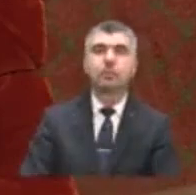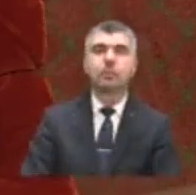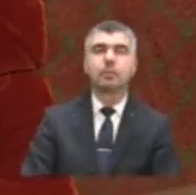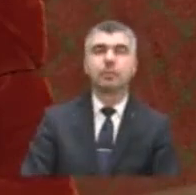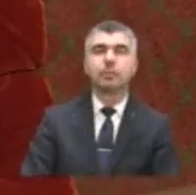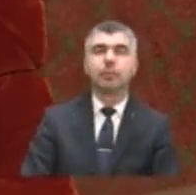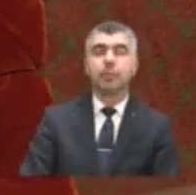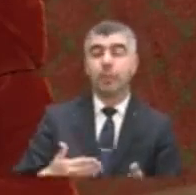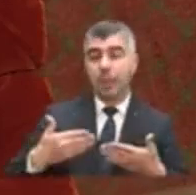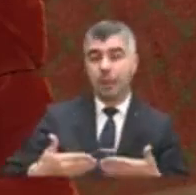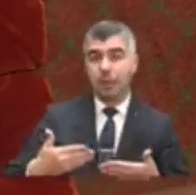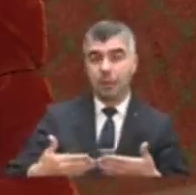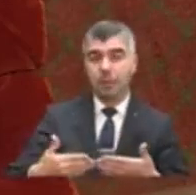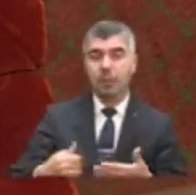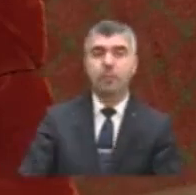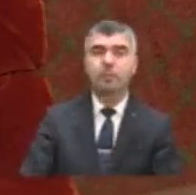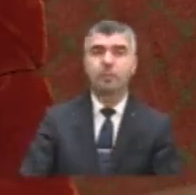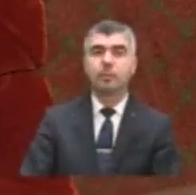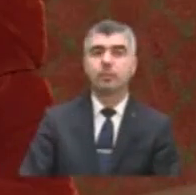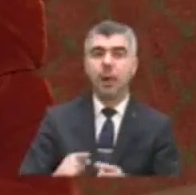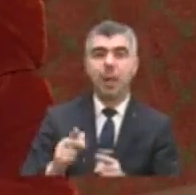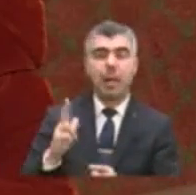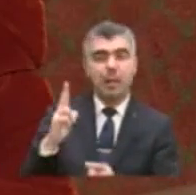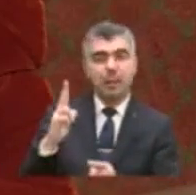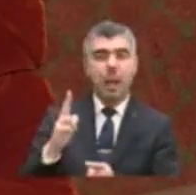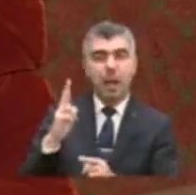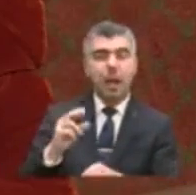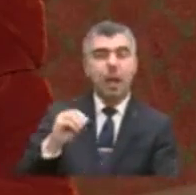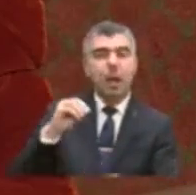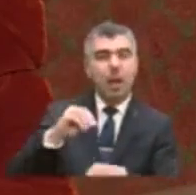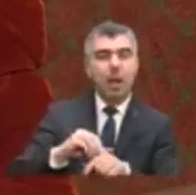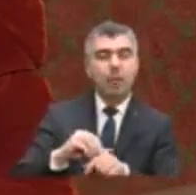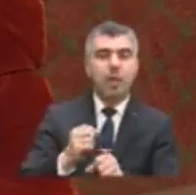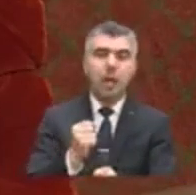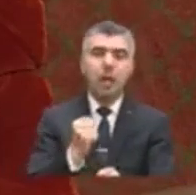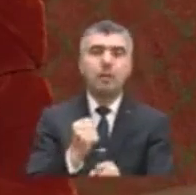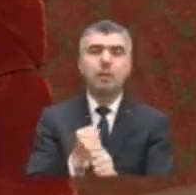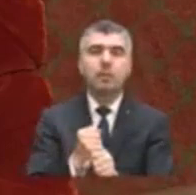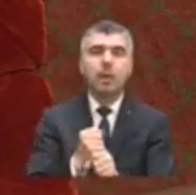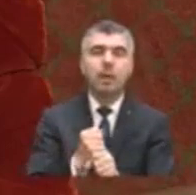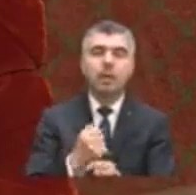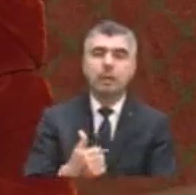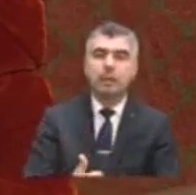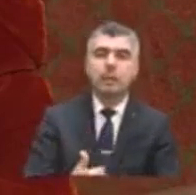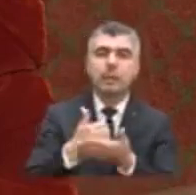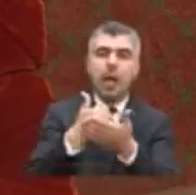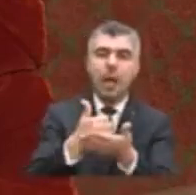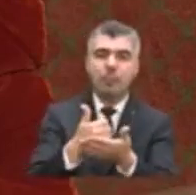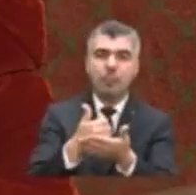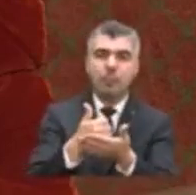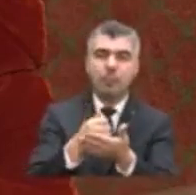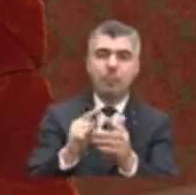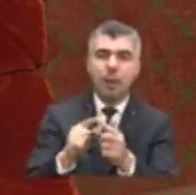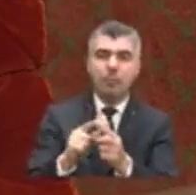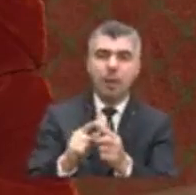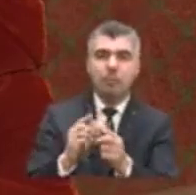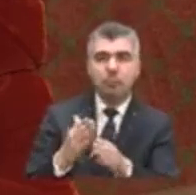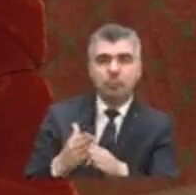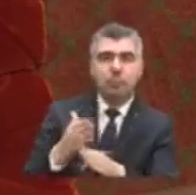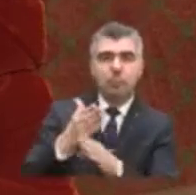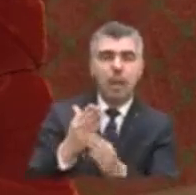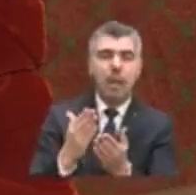والان حنا اعطينا واحد الانطلاقه ايضا ديال واحد العمل في دعم جاذبيه هاد